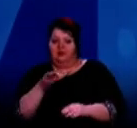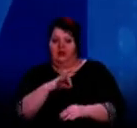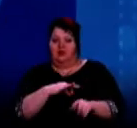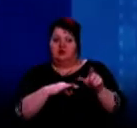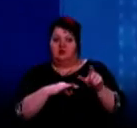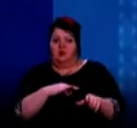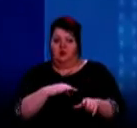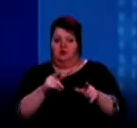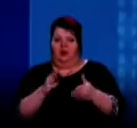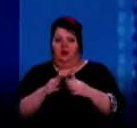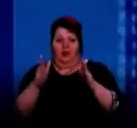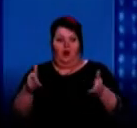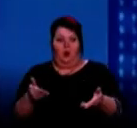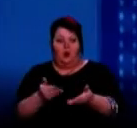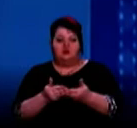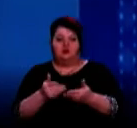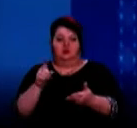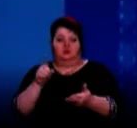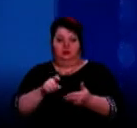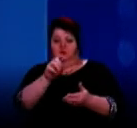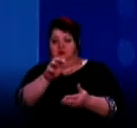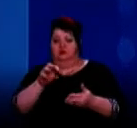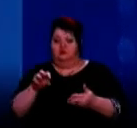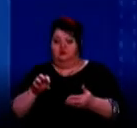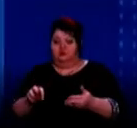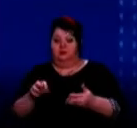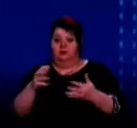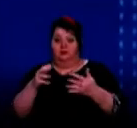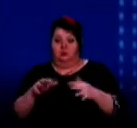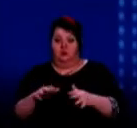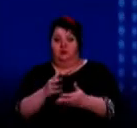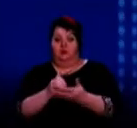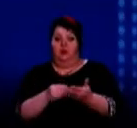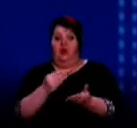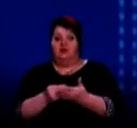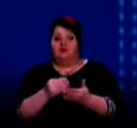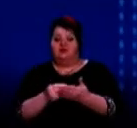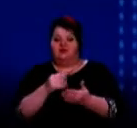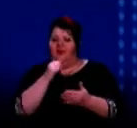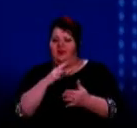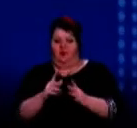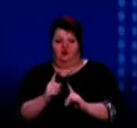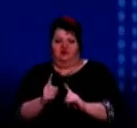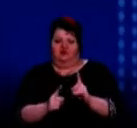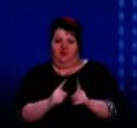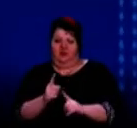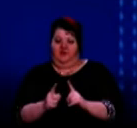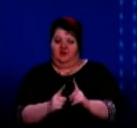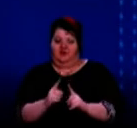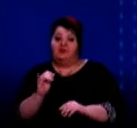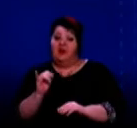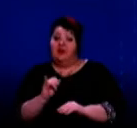правило, це є кошики, да, онлайн такі кошики, поклав цей товар в онлайн-кошик, то ціна вже далі не може змінюватися.